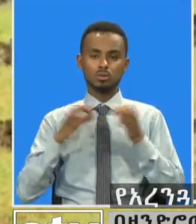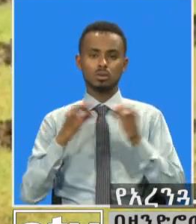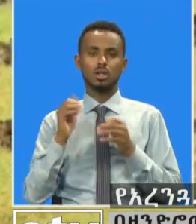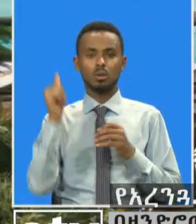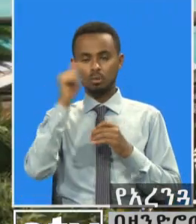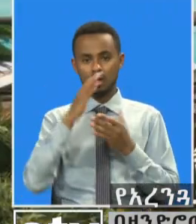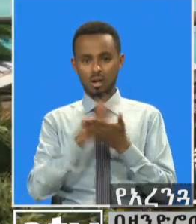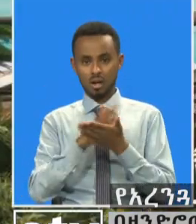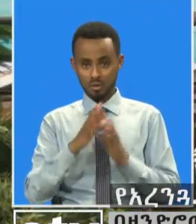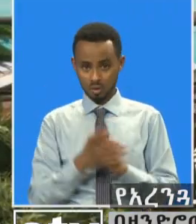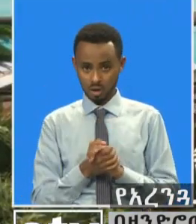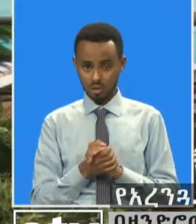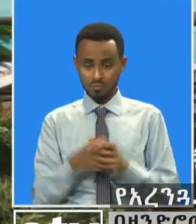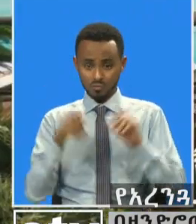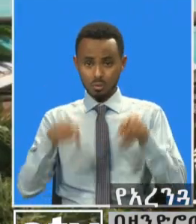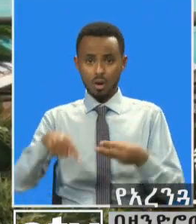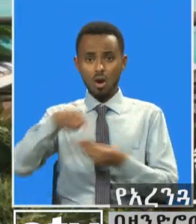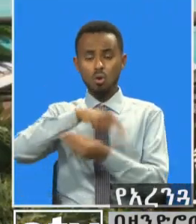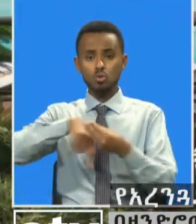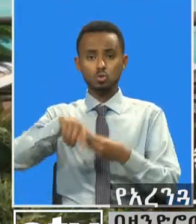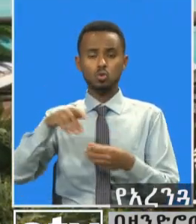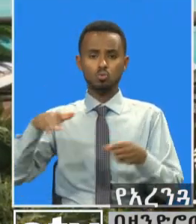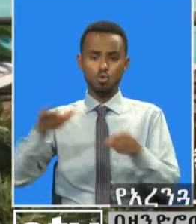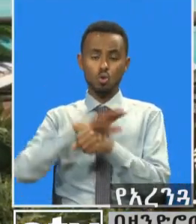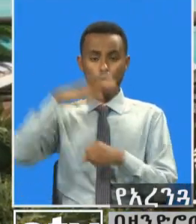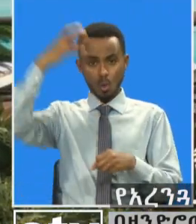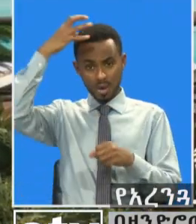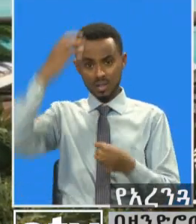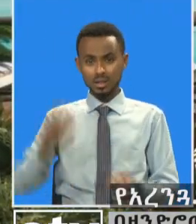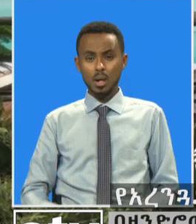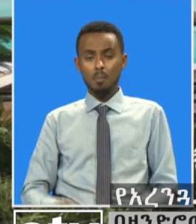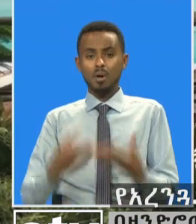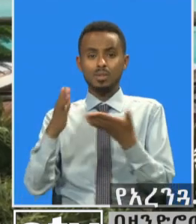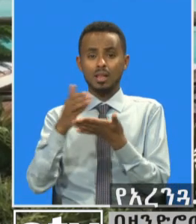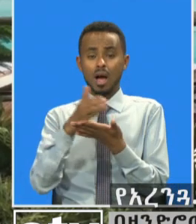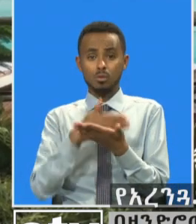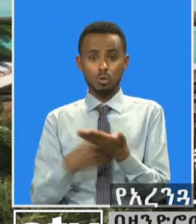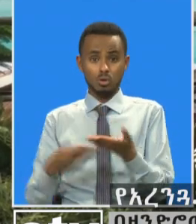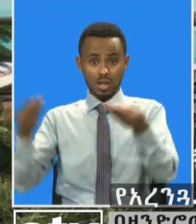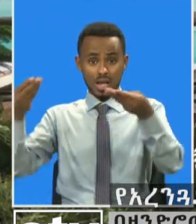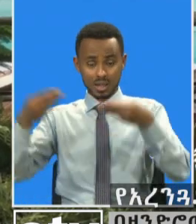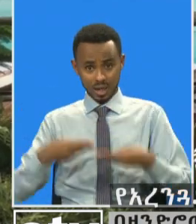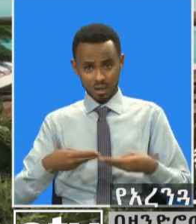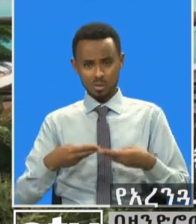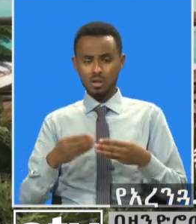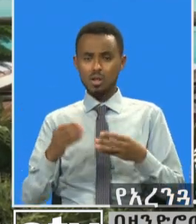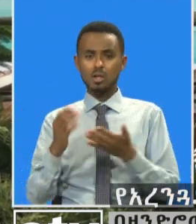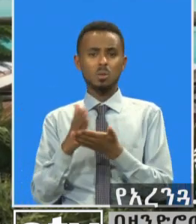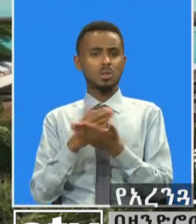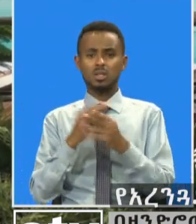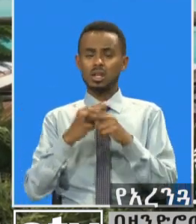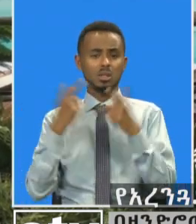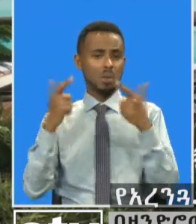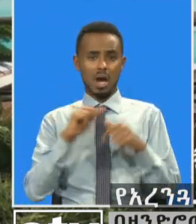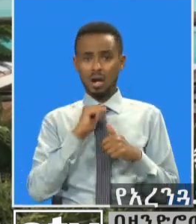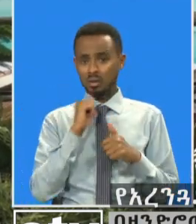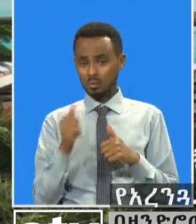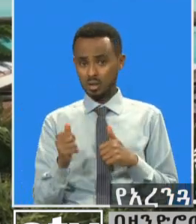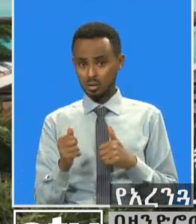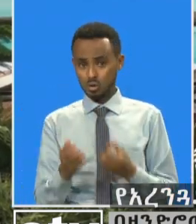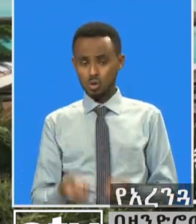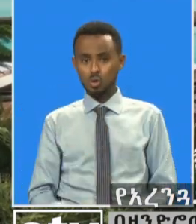ለኢዜአ አጋርተዋል። በአሁኑ ዙር ሙሉ መንግስትም በብዛት አምርቶ ስላቀረበ የምርት እጥረትም አልገጠመም።